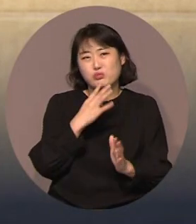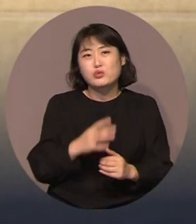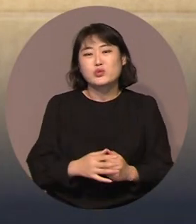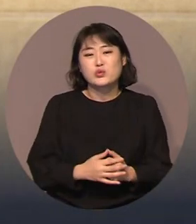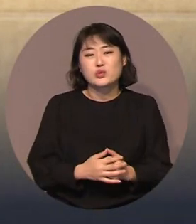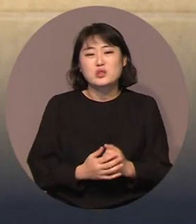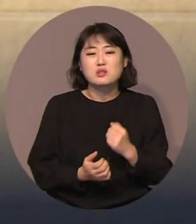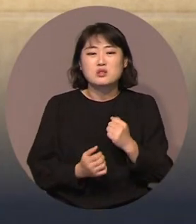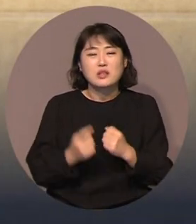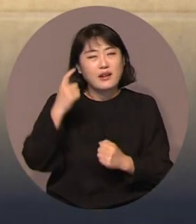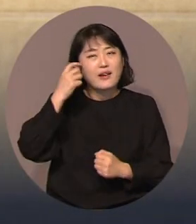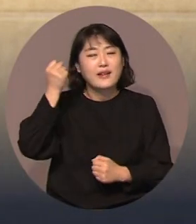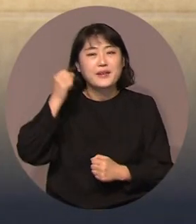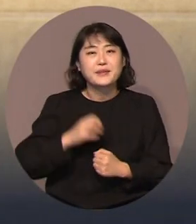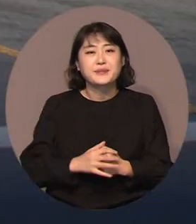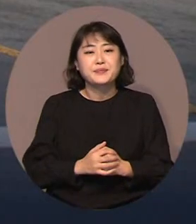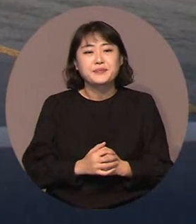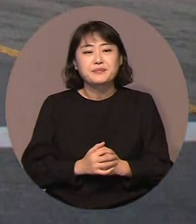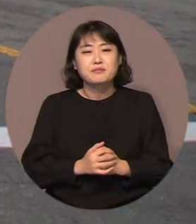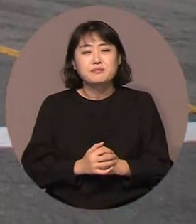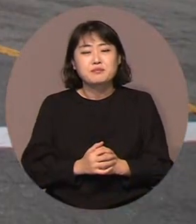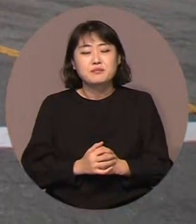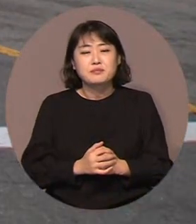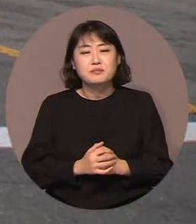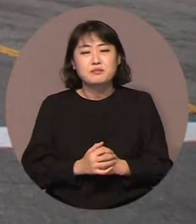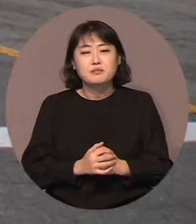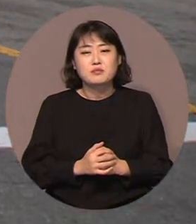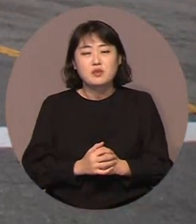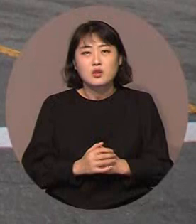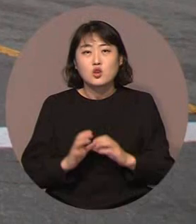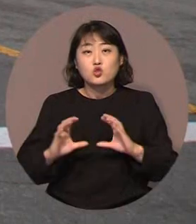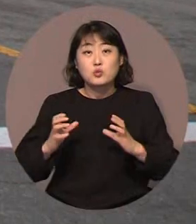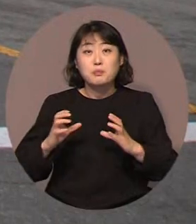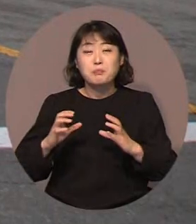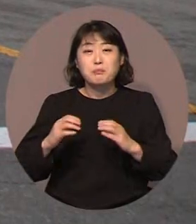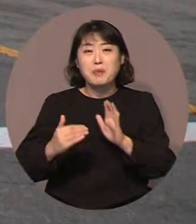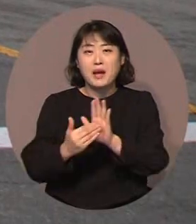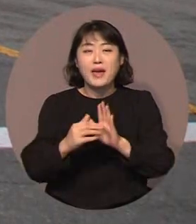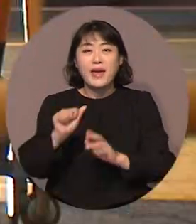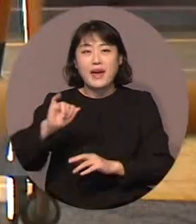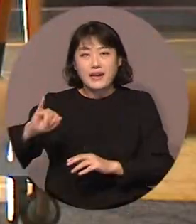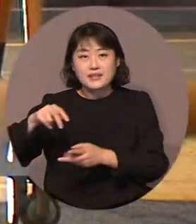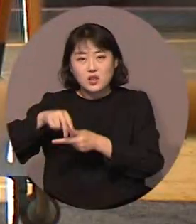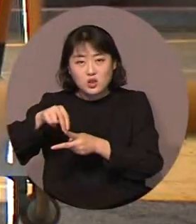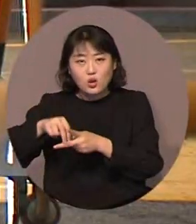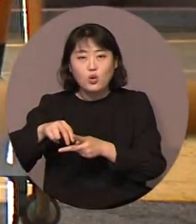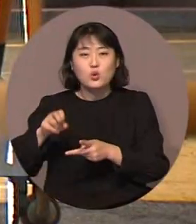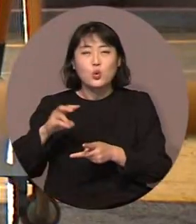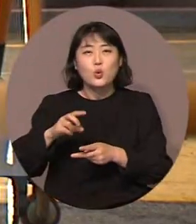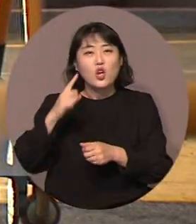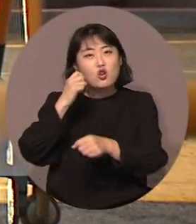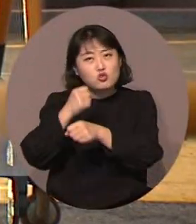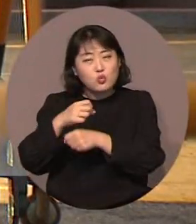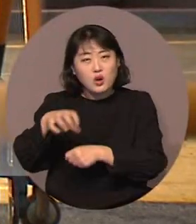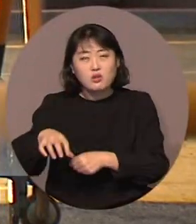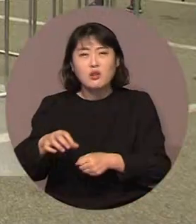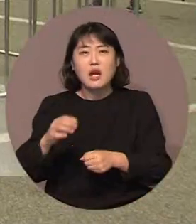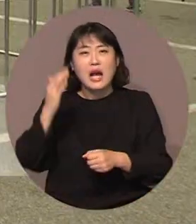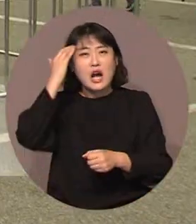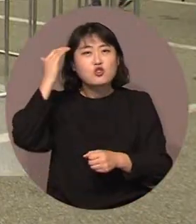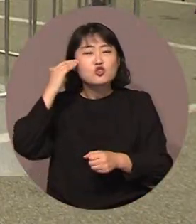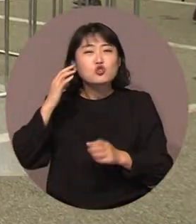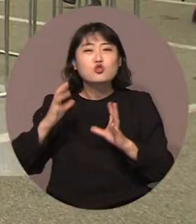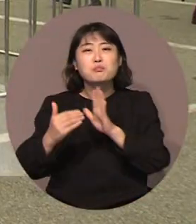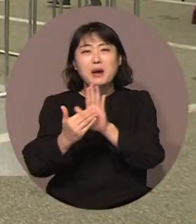정도다 이렇게 저는 봅니다. 여기에 국방 AI 센터와 국방 신속 획득 기술 연구원, 한국 국방